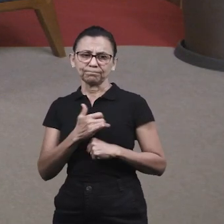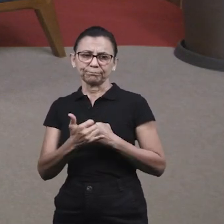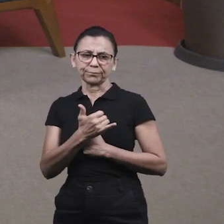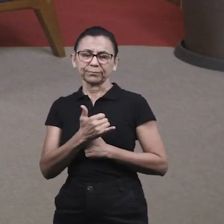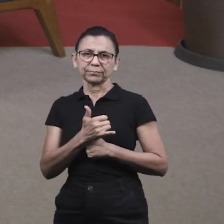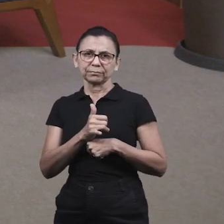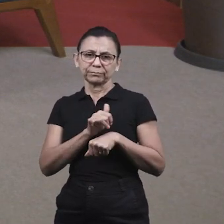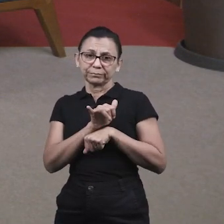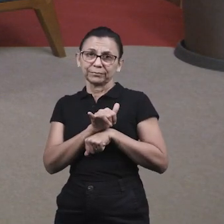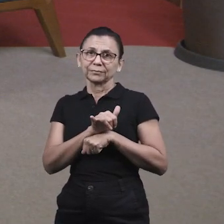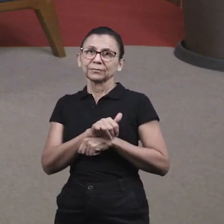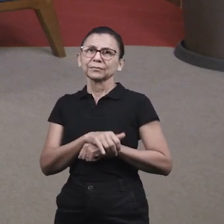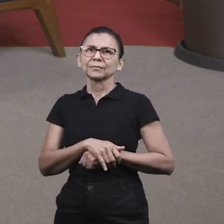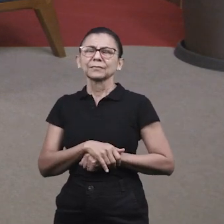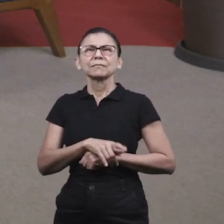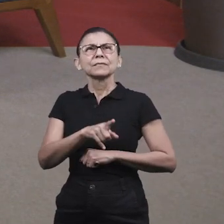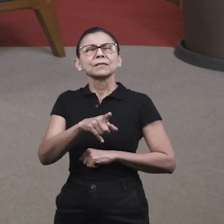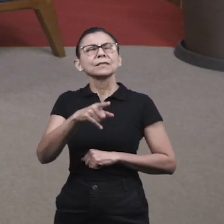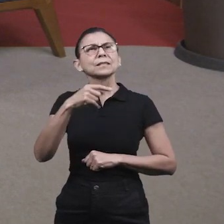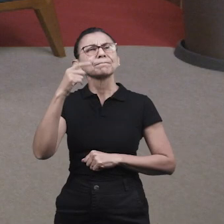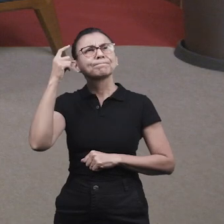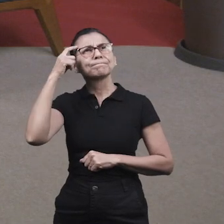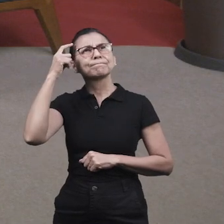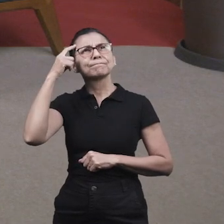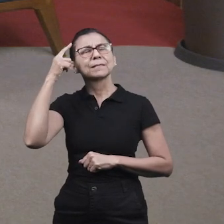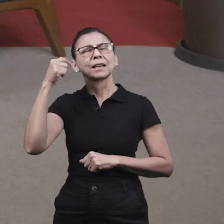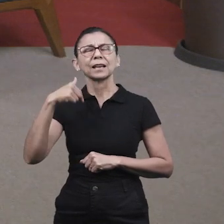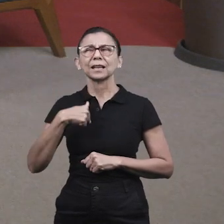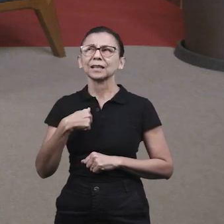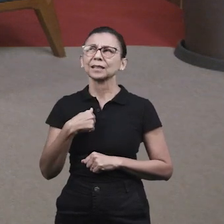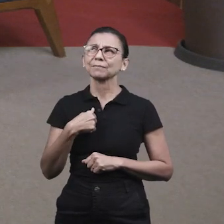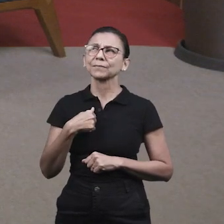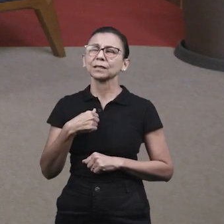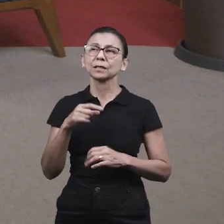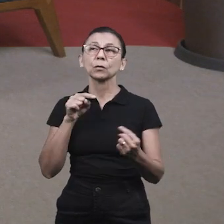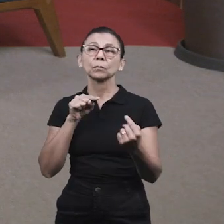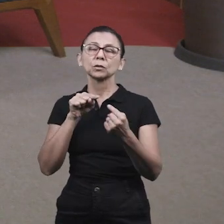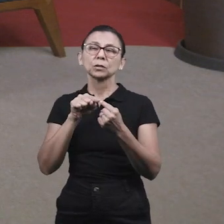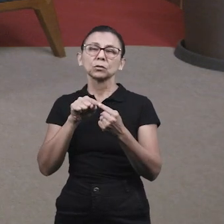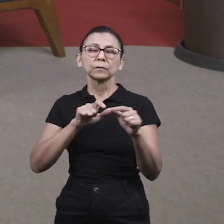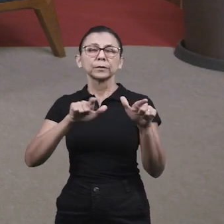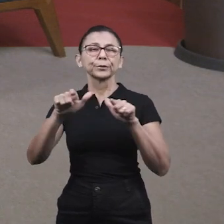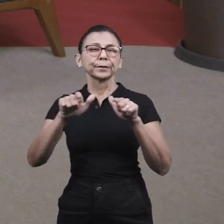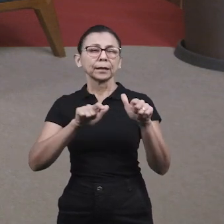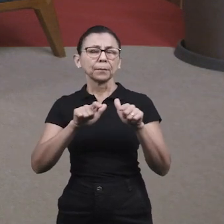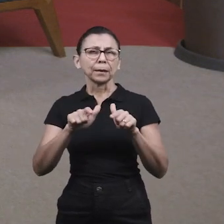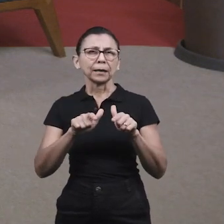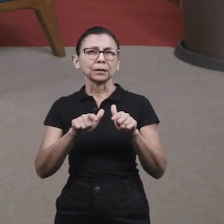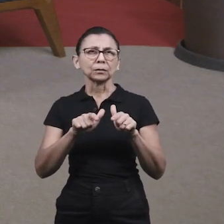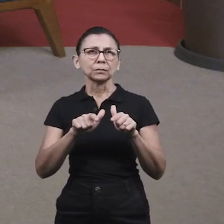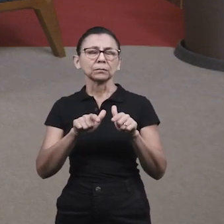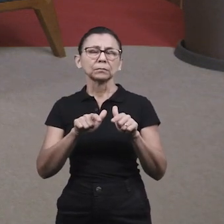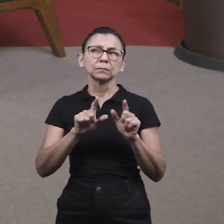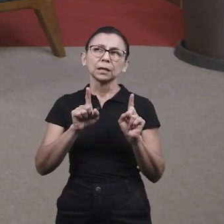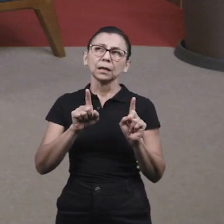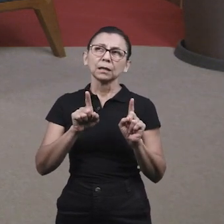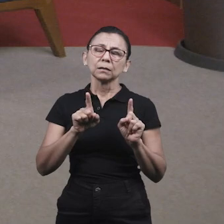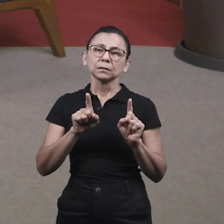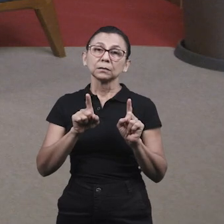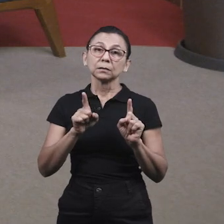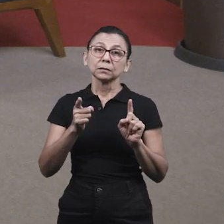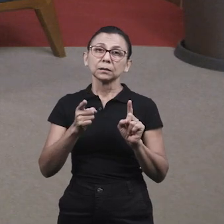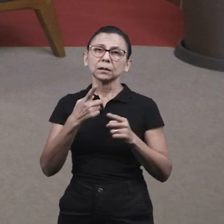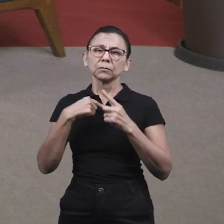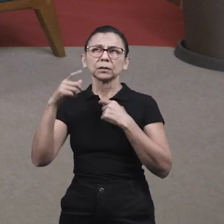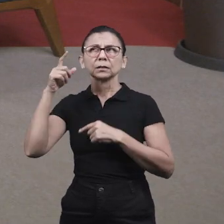pensées et les intentions. Le cœur de l'homme est trompeur, comme dit la Bible. Des fois, vous avez une pensée, un projet, un plan. Est-ce que cela